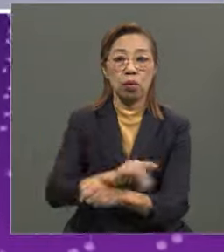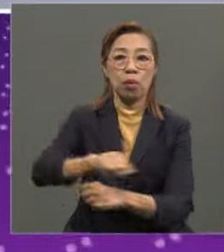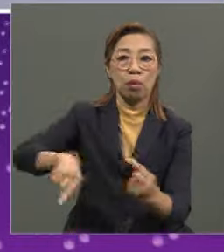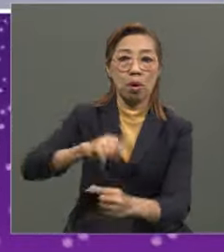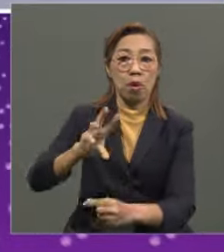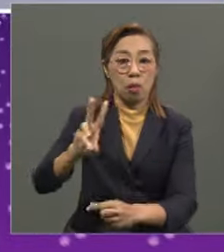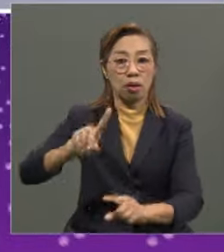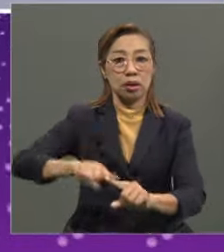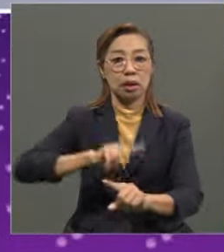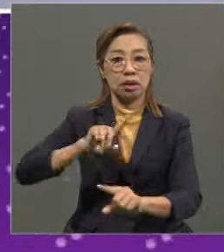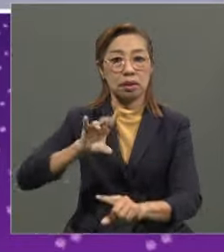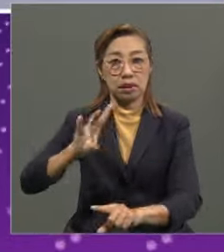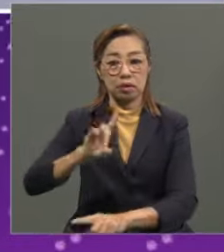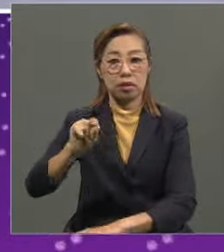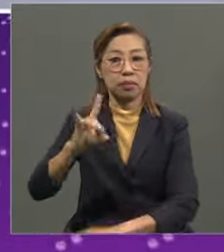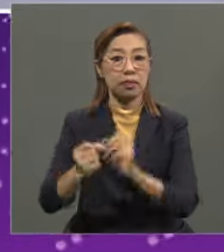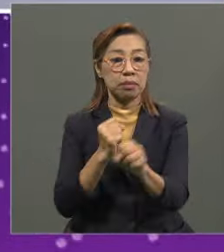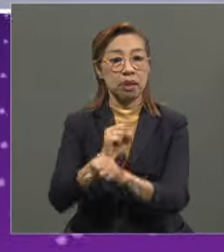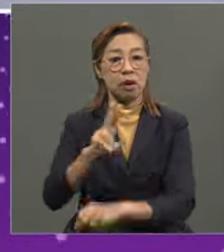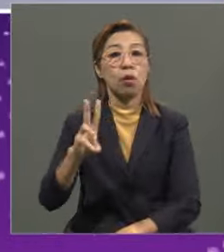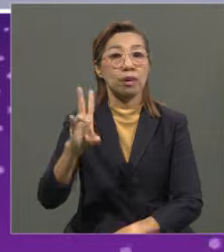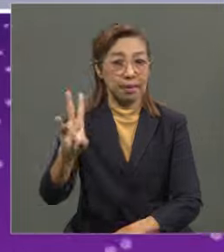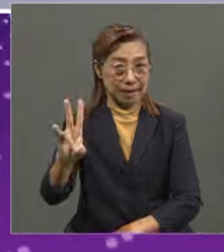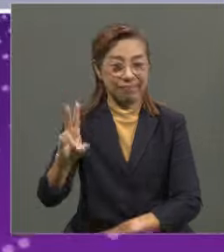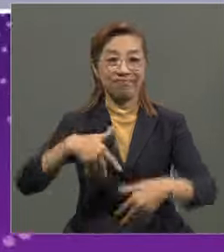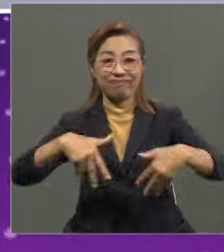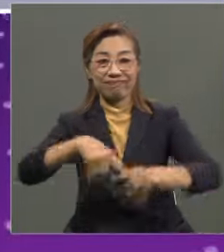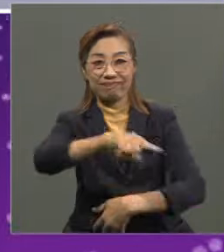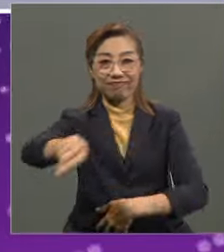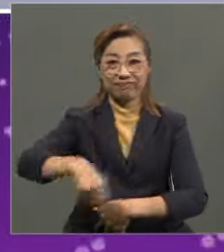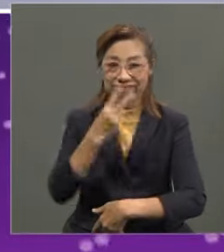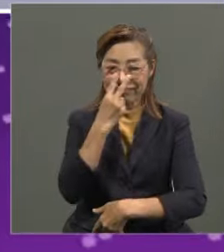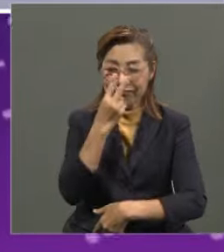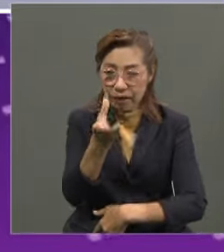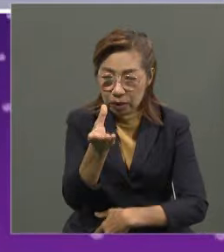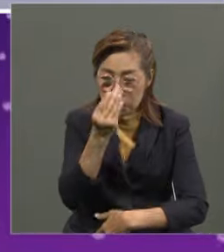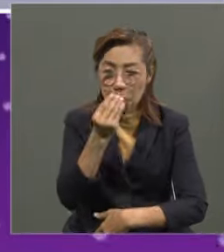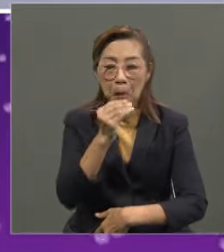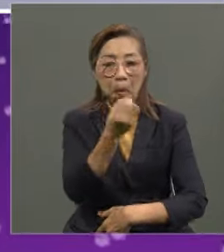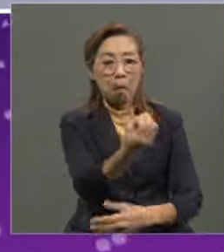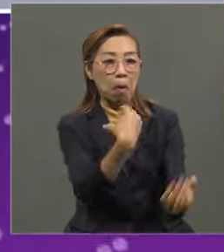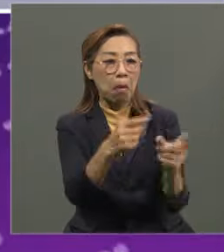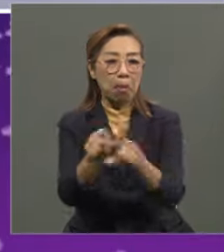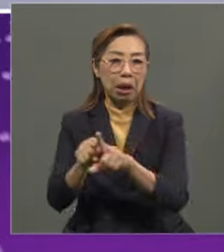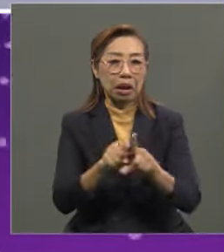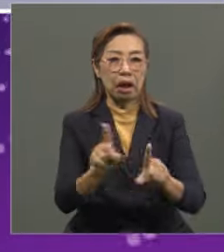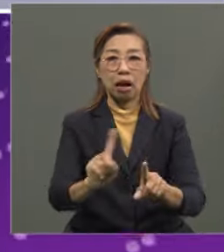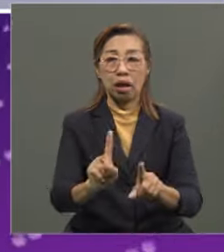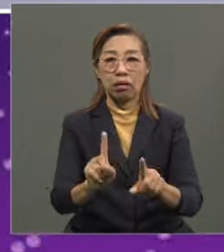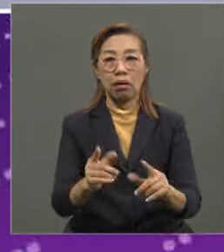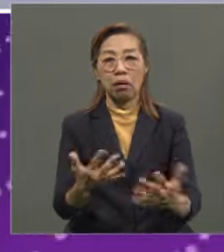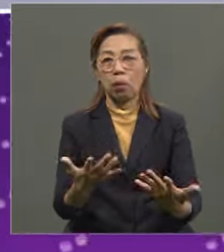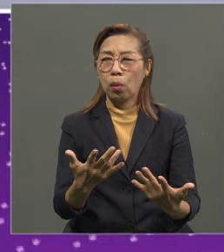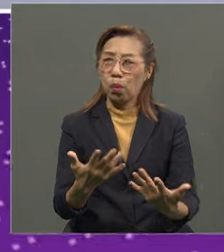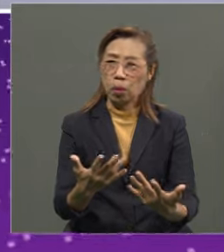28กรกฎาคม2567ครับประชาชนที่ได้รับชมต่างบอกไปทุกคนนะครับบอกเป็นเสียงเดียวกันเลยว่